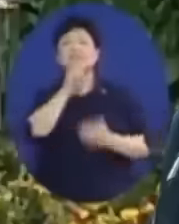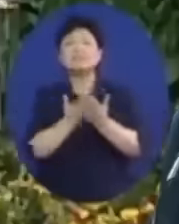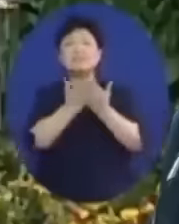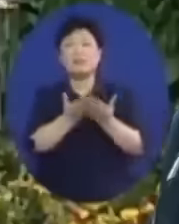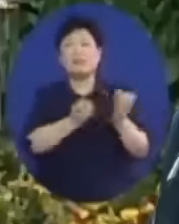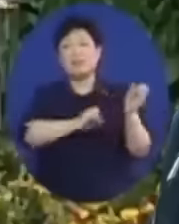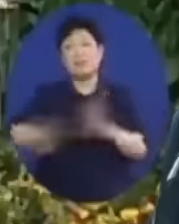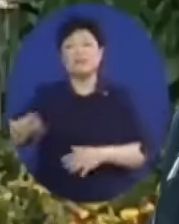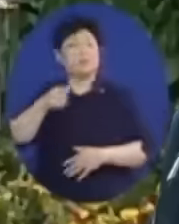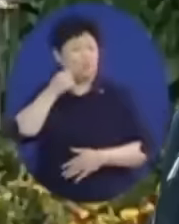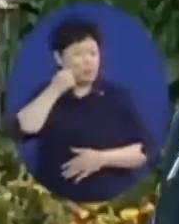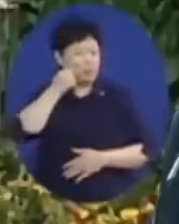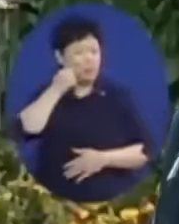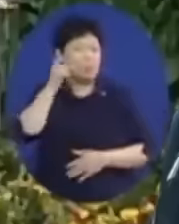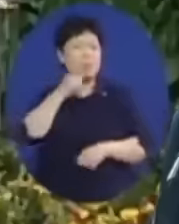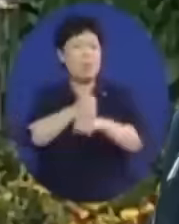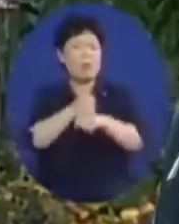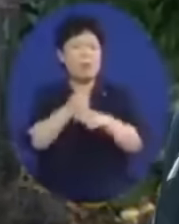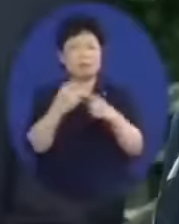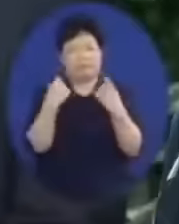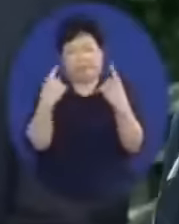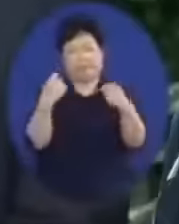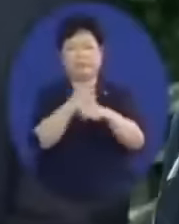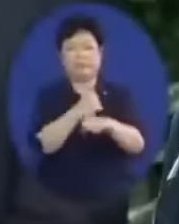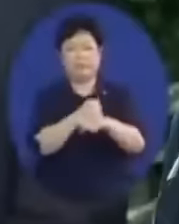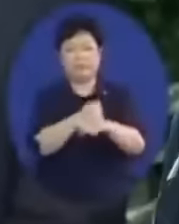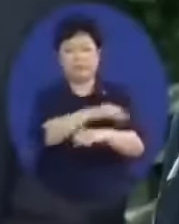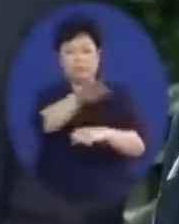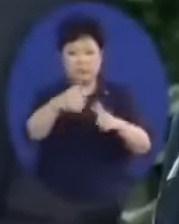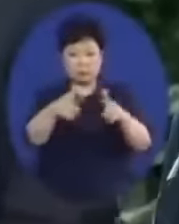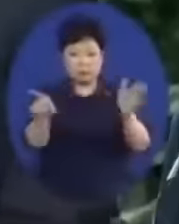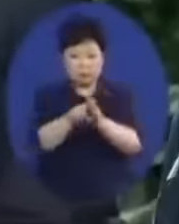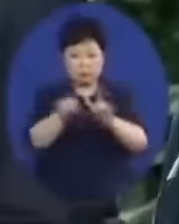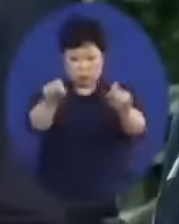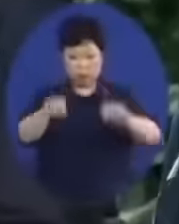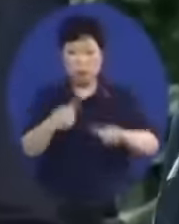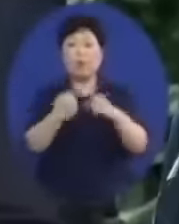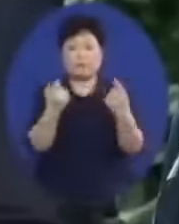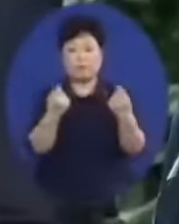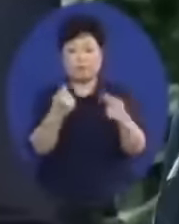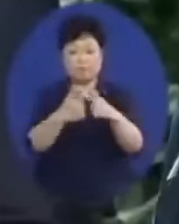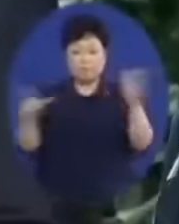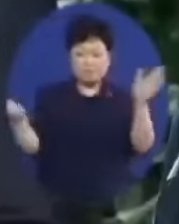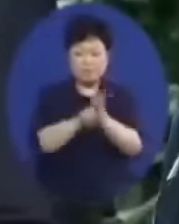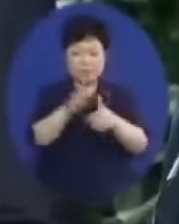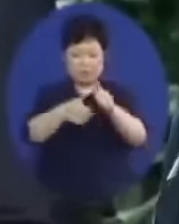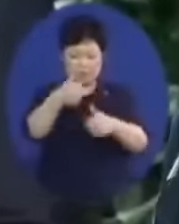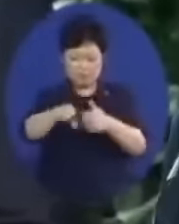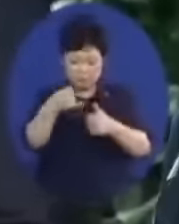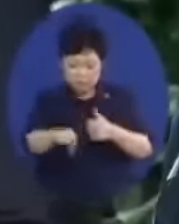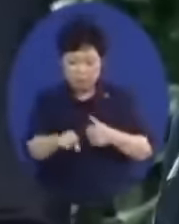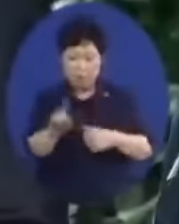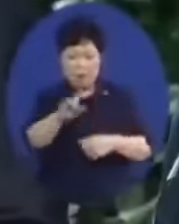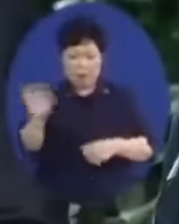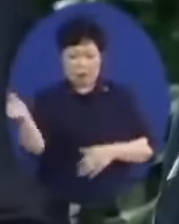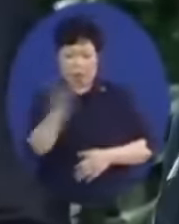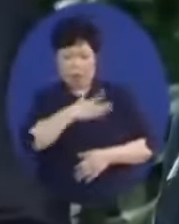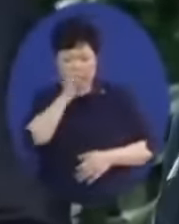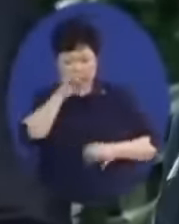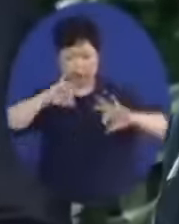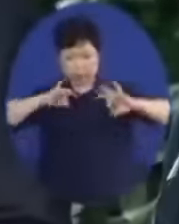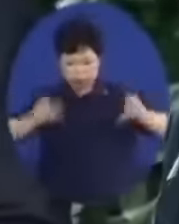버리지 못하는 것입니다. 이게 바로 우리 예수 믿는 사람인 것입니다. 우리는 예수 믿고 하나님의 자녀로서 거부가